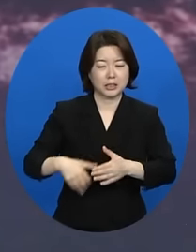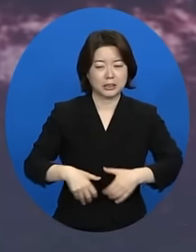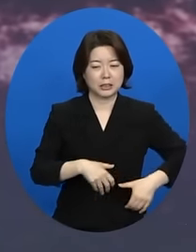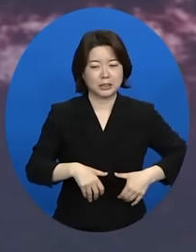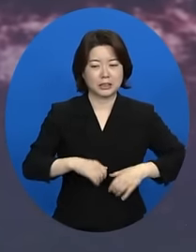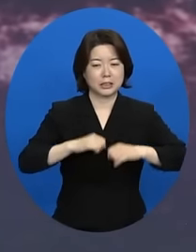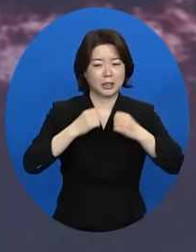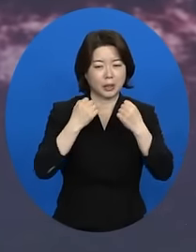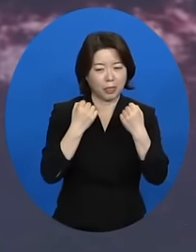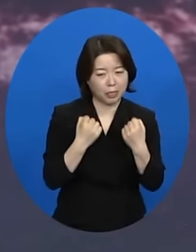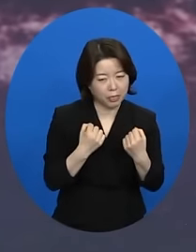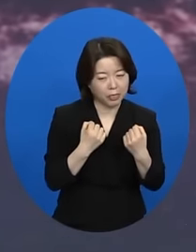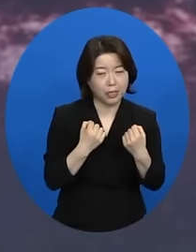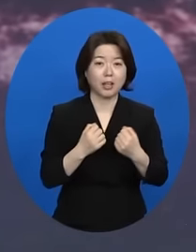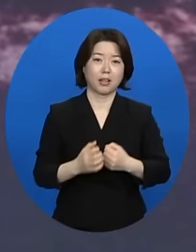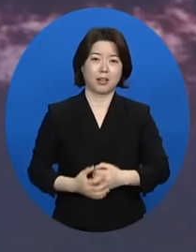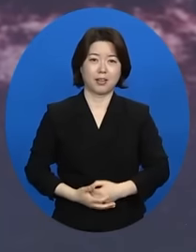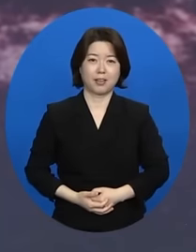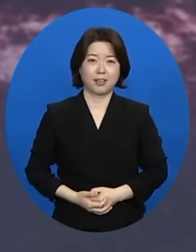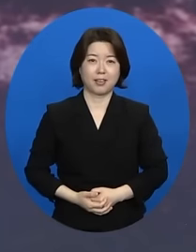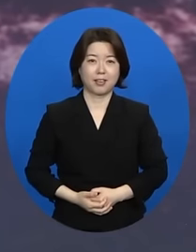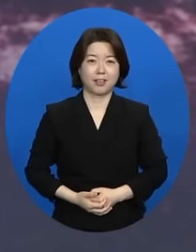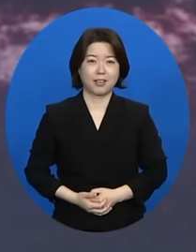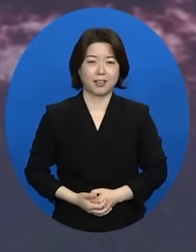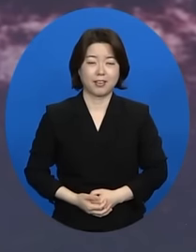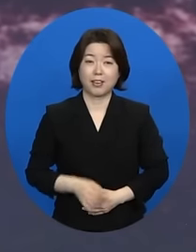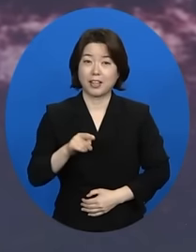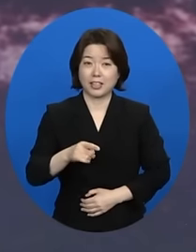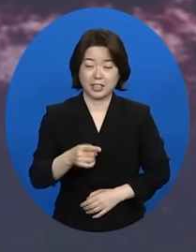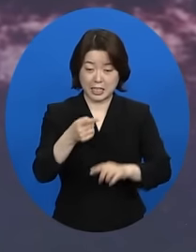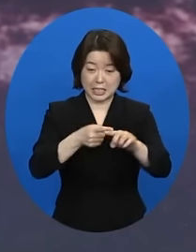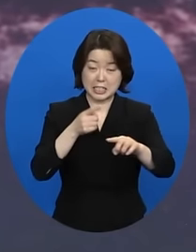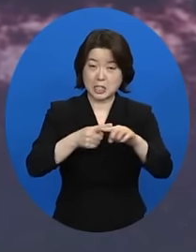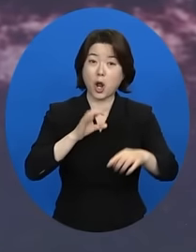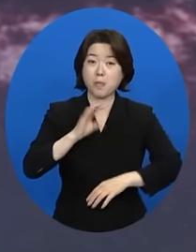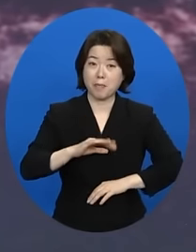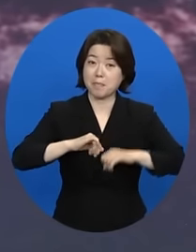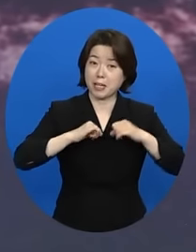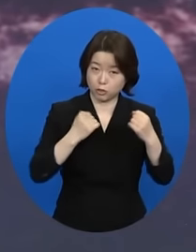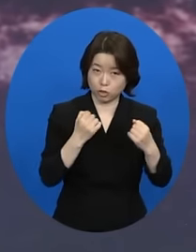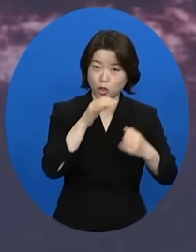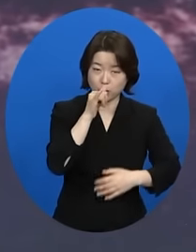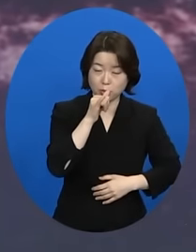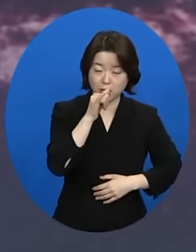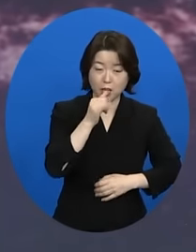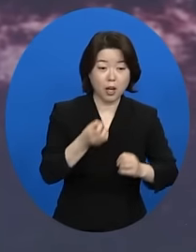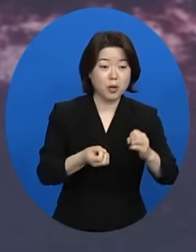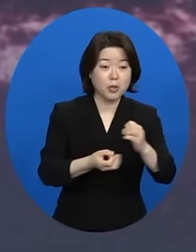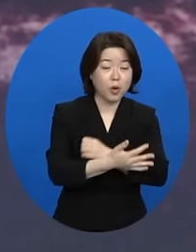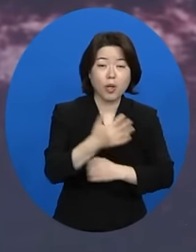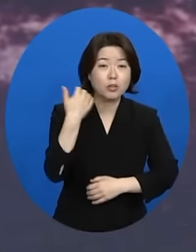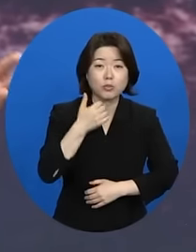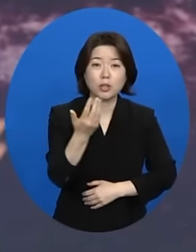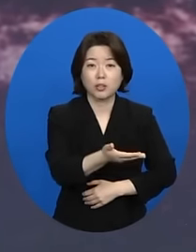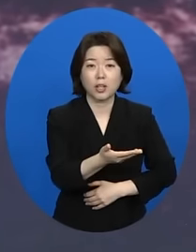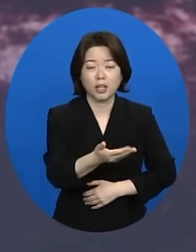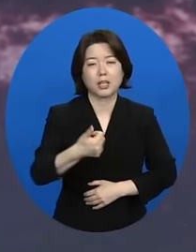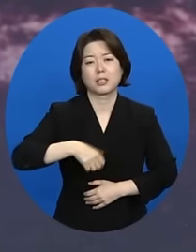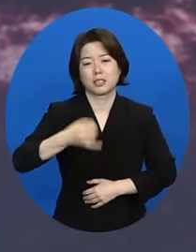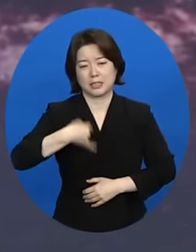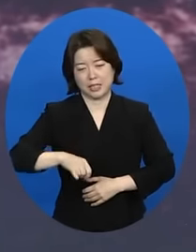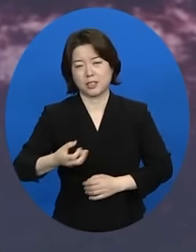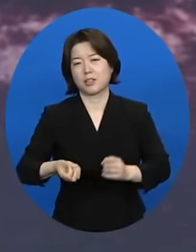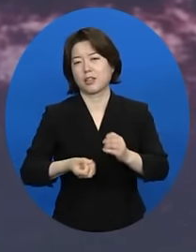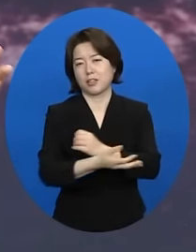주저앉고 마는 것이죠. 자, 이렇게 절반의 순종에 머물게 되면 영향을 누구에게 미칠까요? 자녀들에게